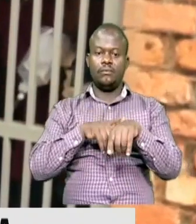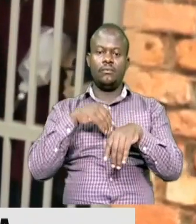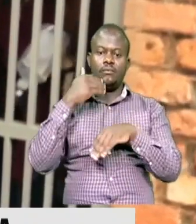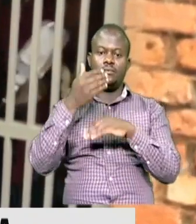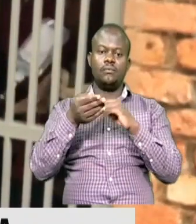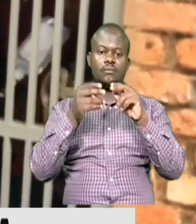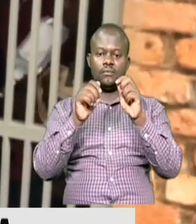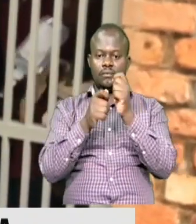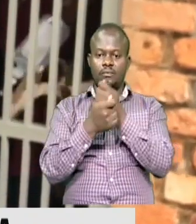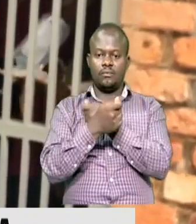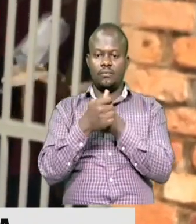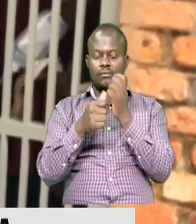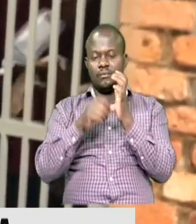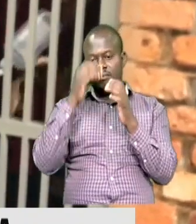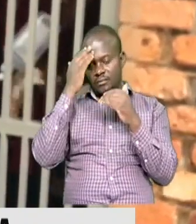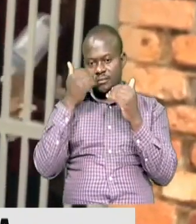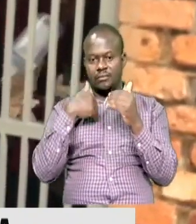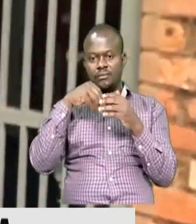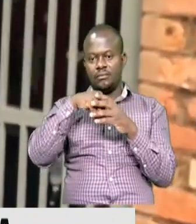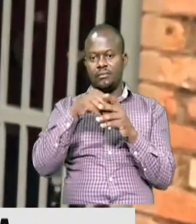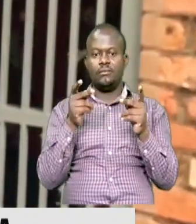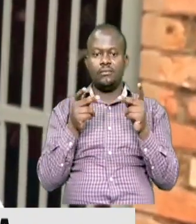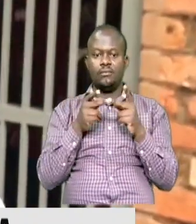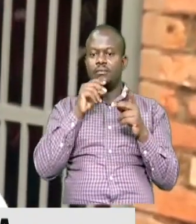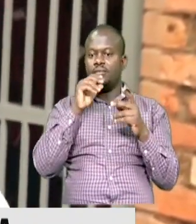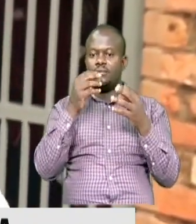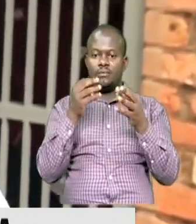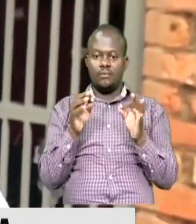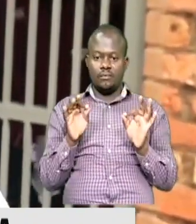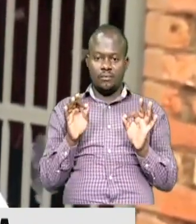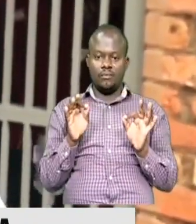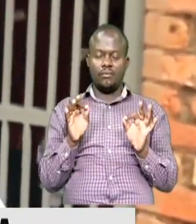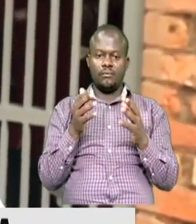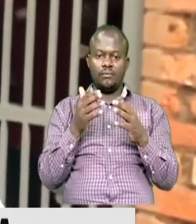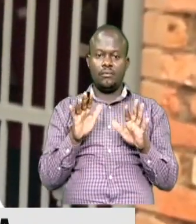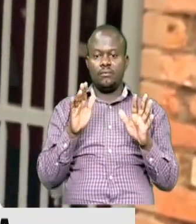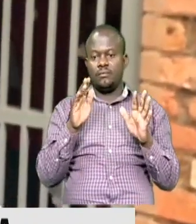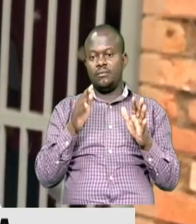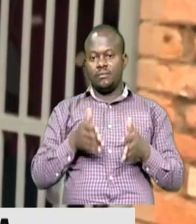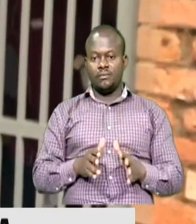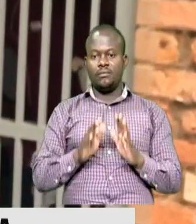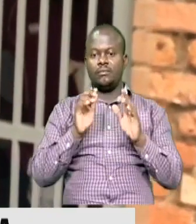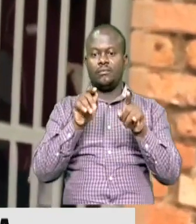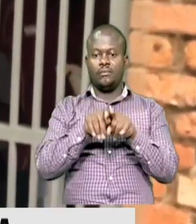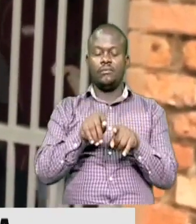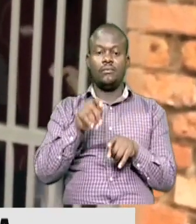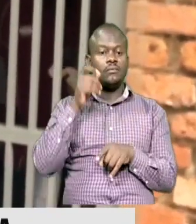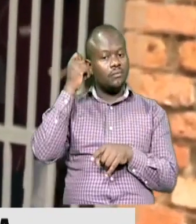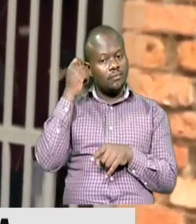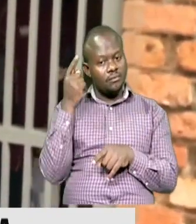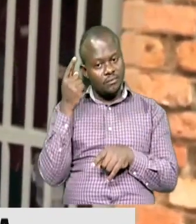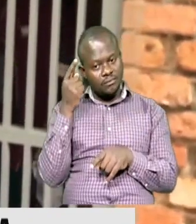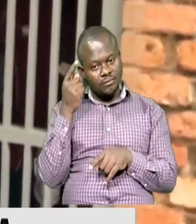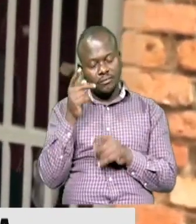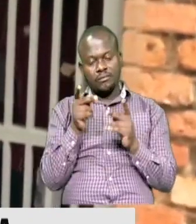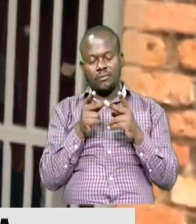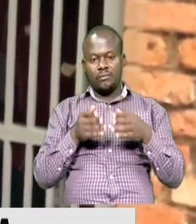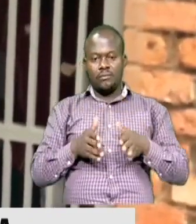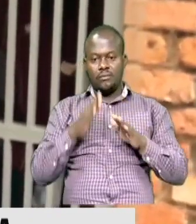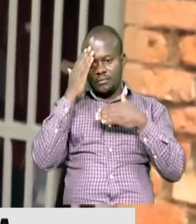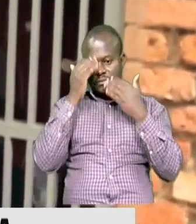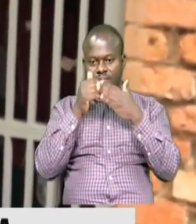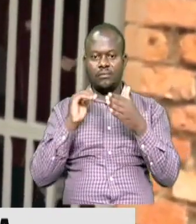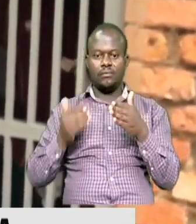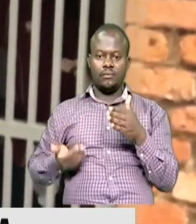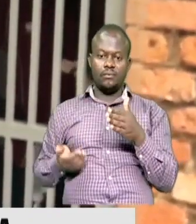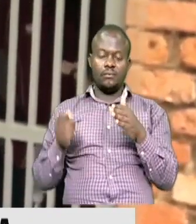ikibazo kubera ko wari ufitemo ahantu hatoya atisanzuye, ntarajya abamaje kubyara naho ni hatoya. Icyo gihe rero ubundi materineti, kubera ko umudamu yaje